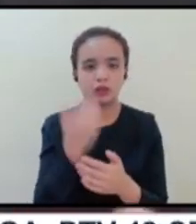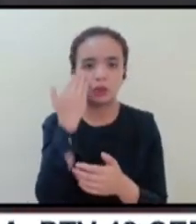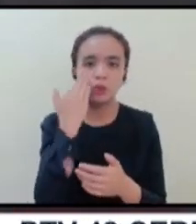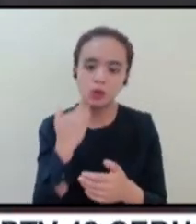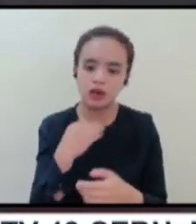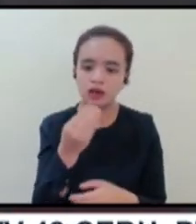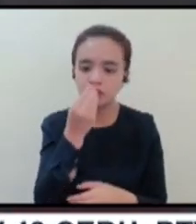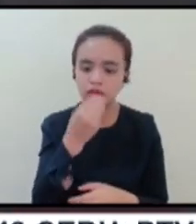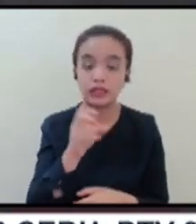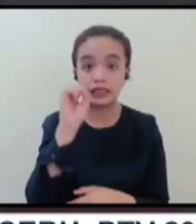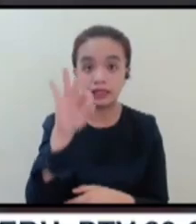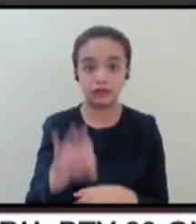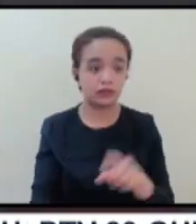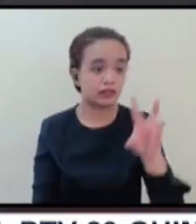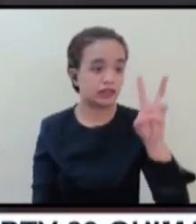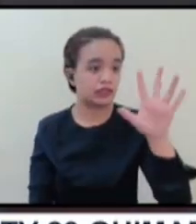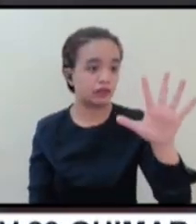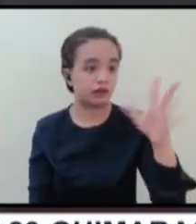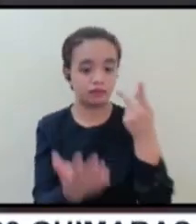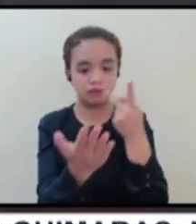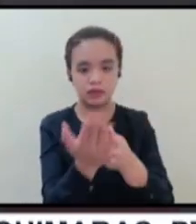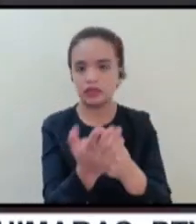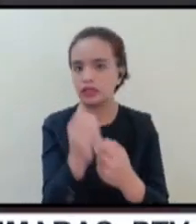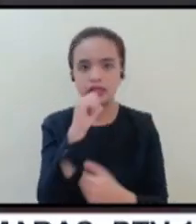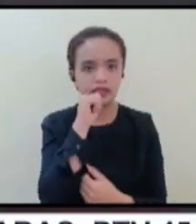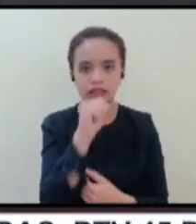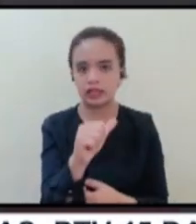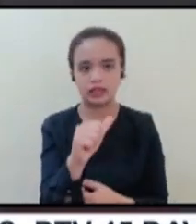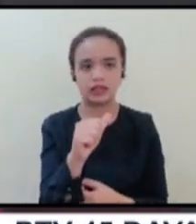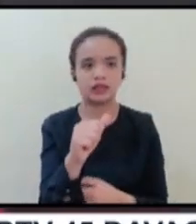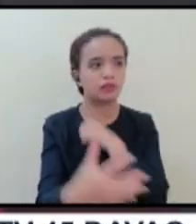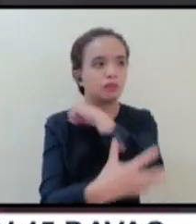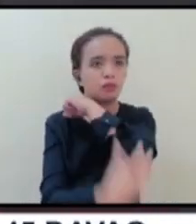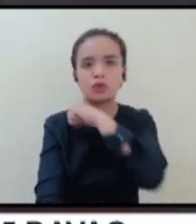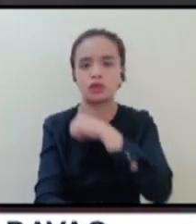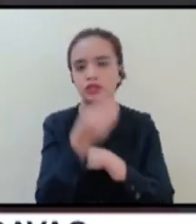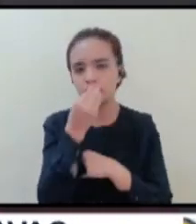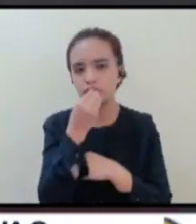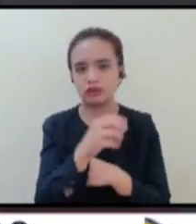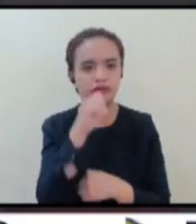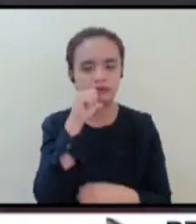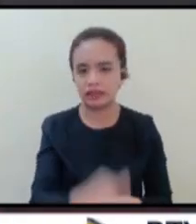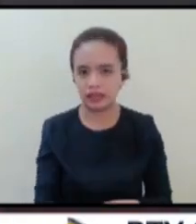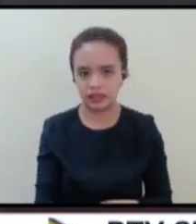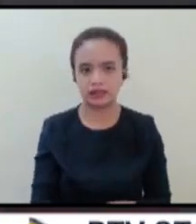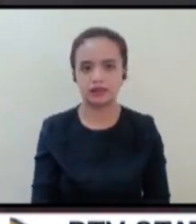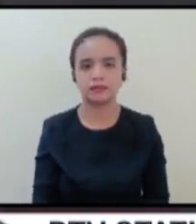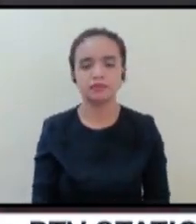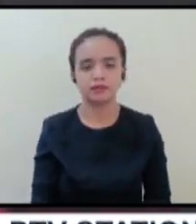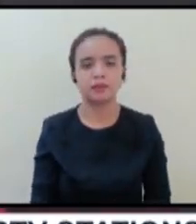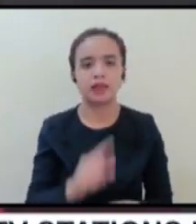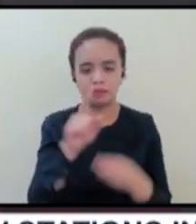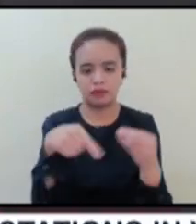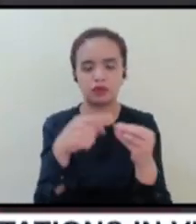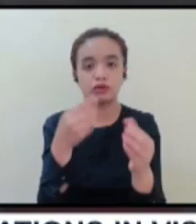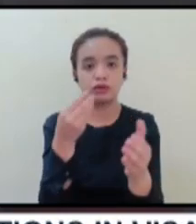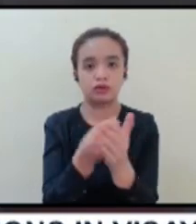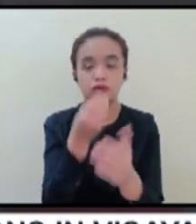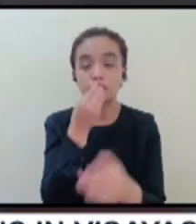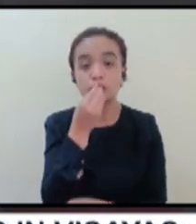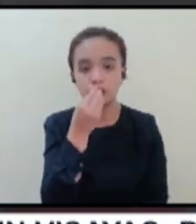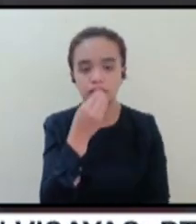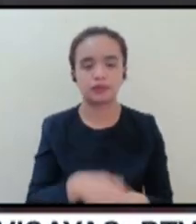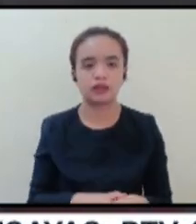At kapag 65, hindi ka na salat sa pagkain. Hindi ka na poor in terms of food. Ito